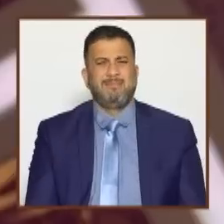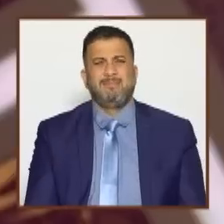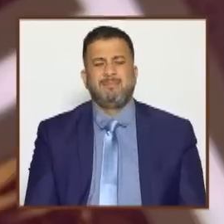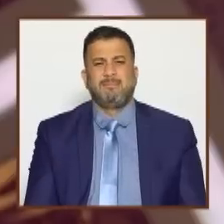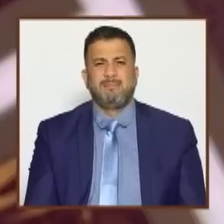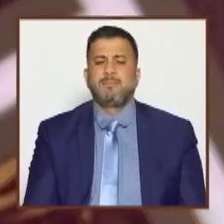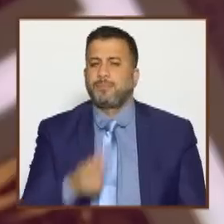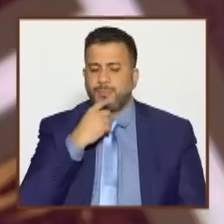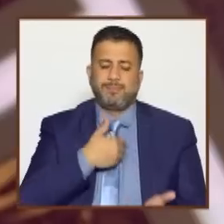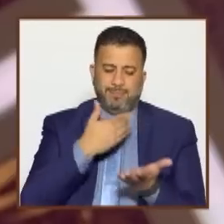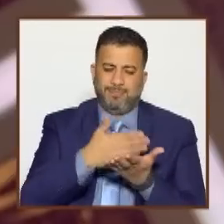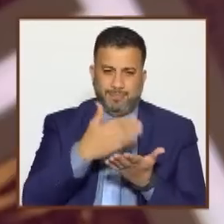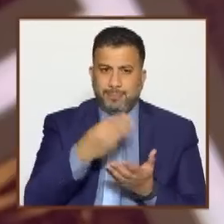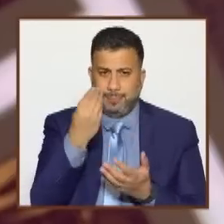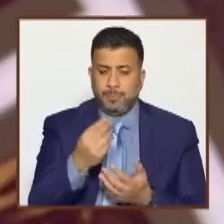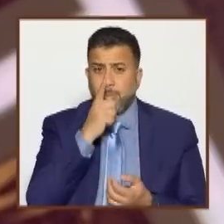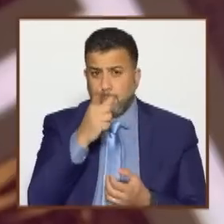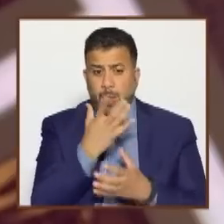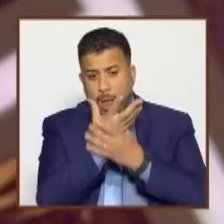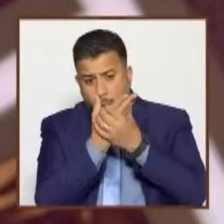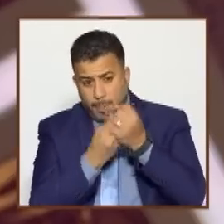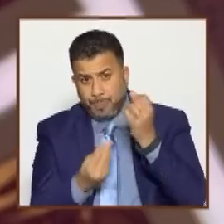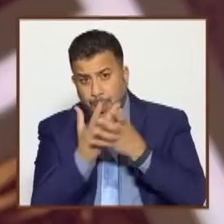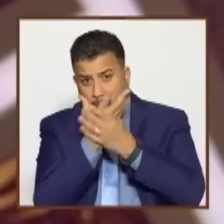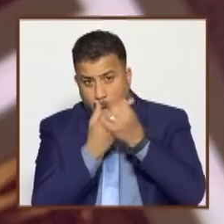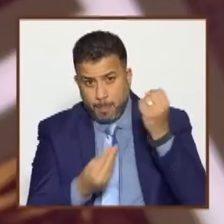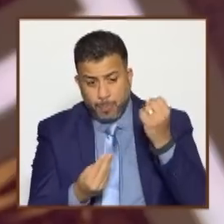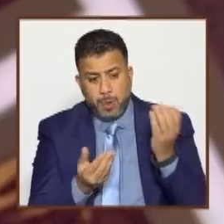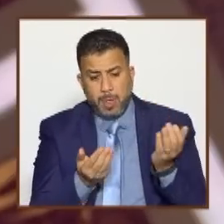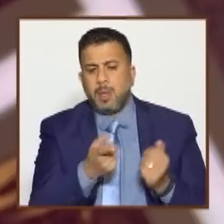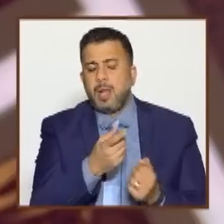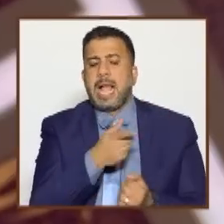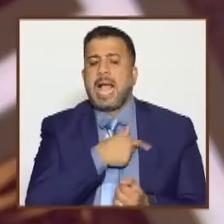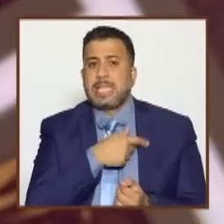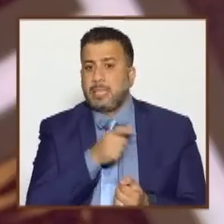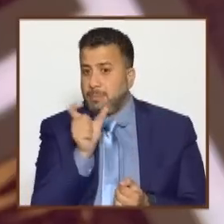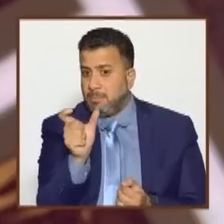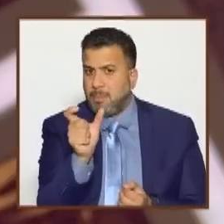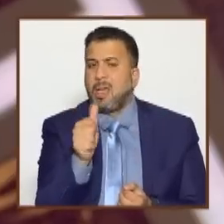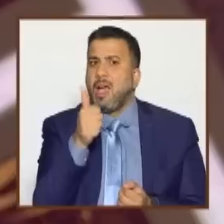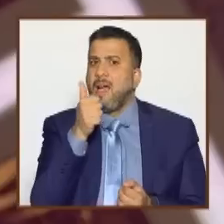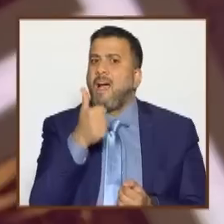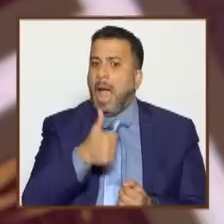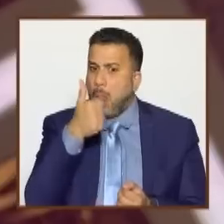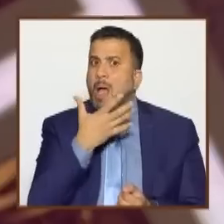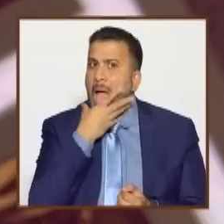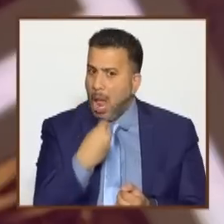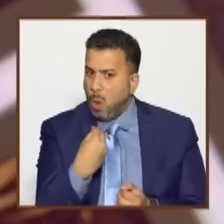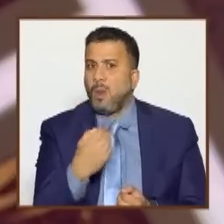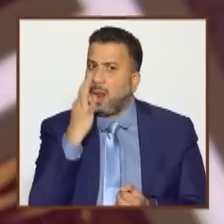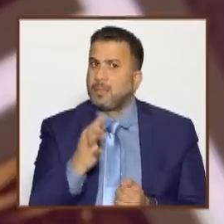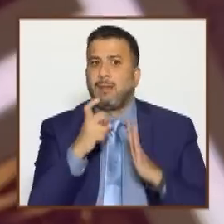المسألة. فالأصل أن الإنسان يختار لولده الاسم الطيب، الاسم الطيب، ولذلك النبي عليه